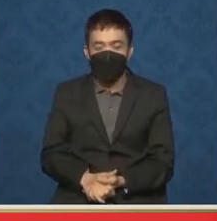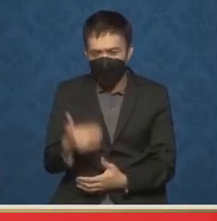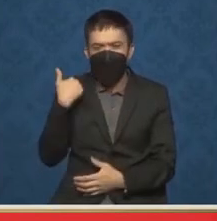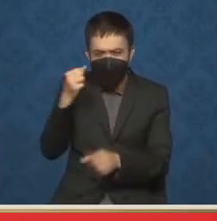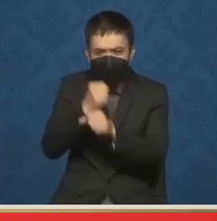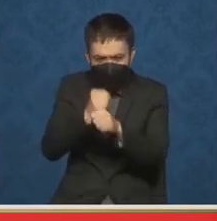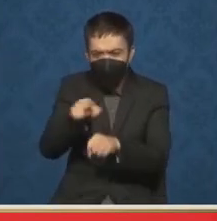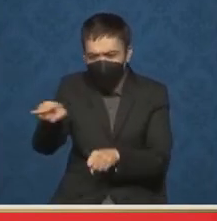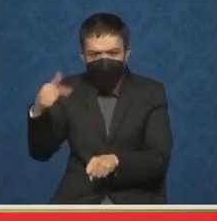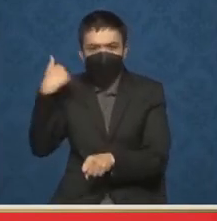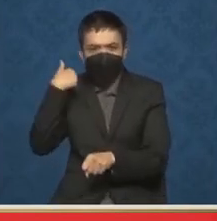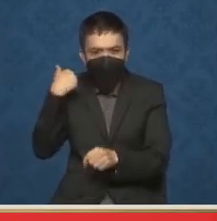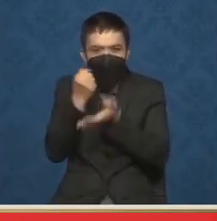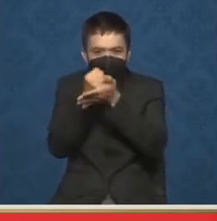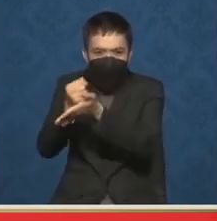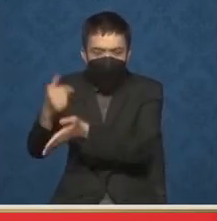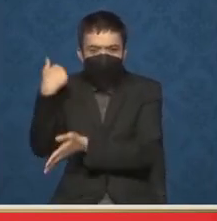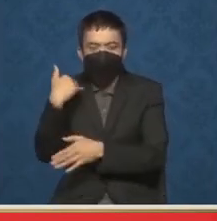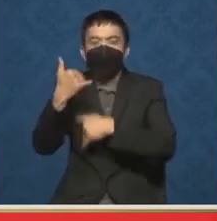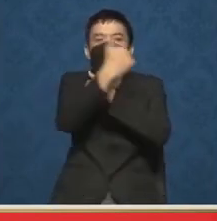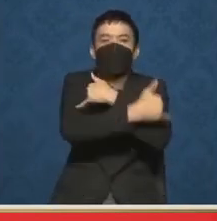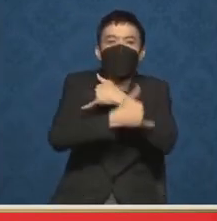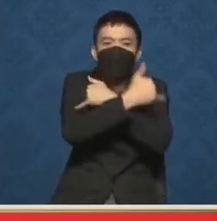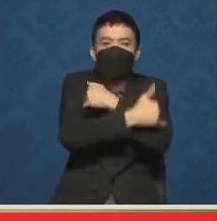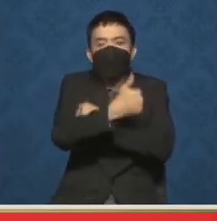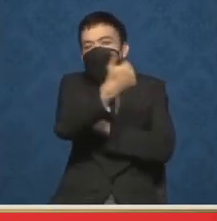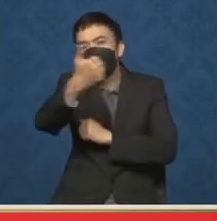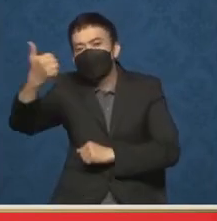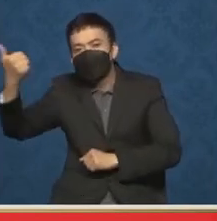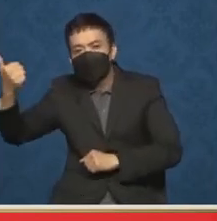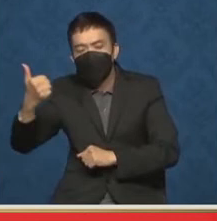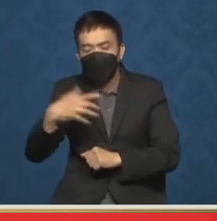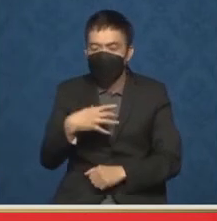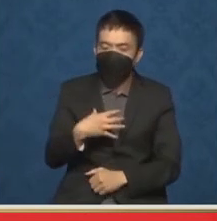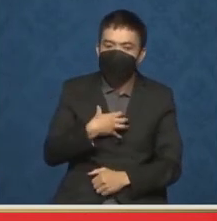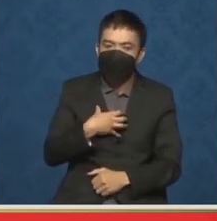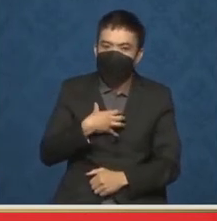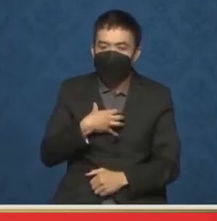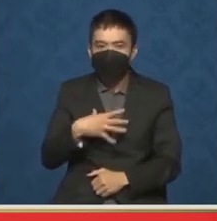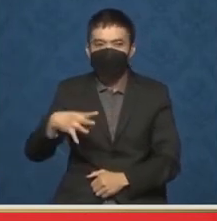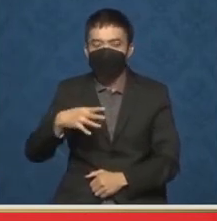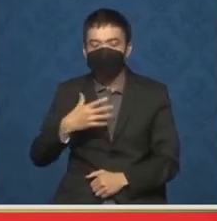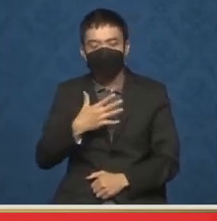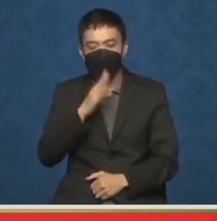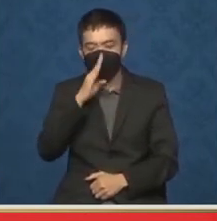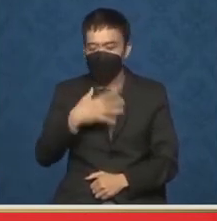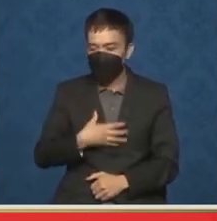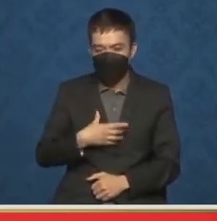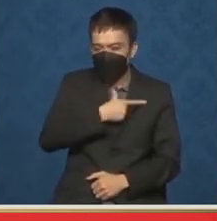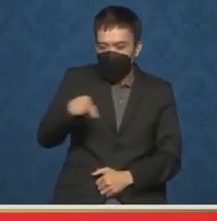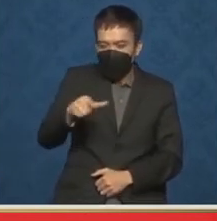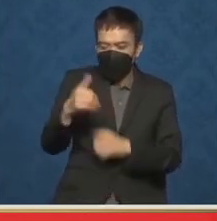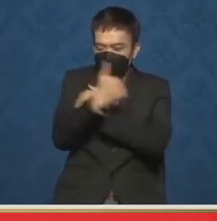ื่อาเซีนดกัน ในจำนวนหลายประเทศที่มีทาทีที่กราวที่สุดกับเมนมาเขาก็จดส่ง